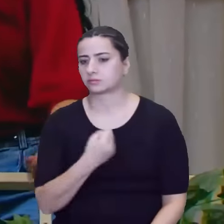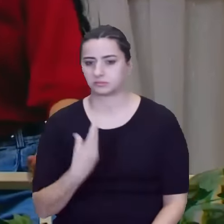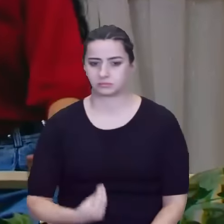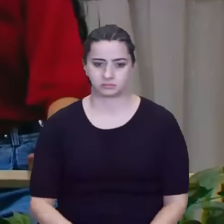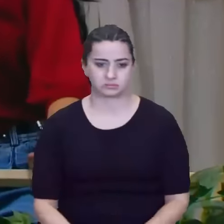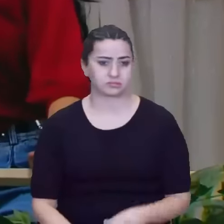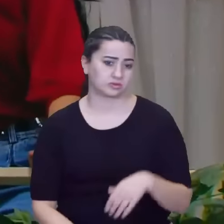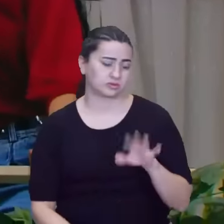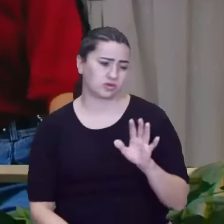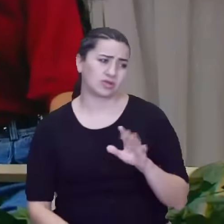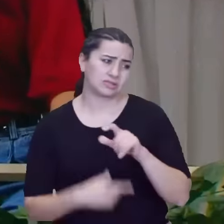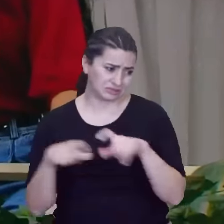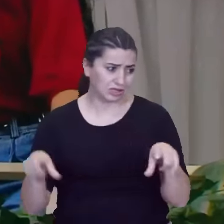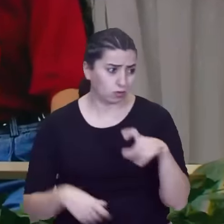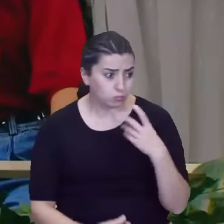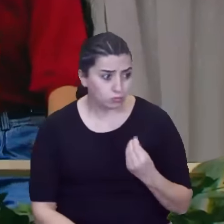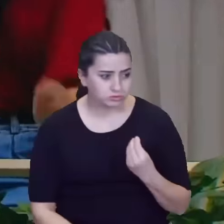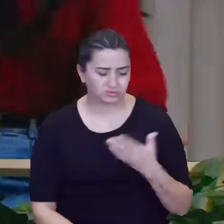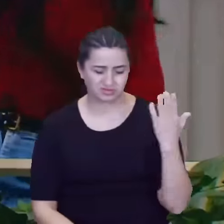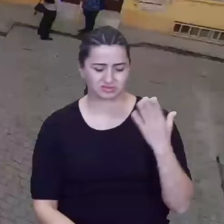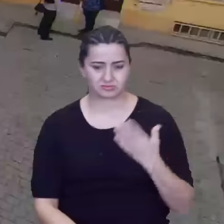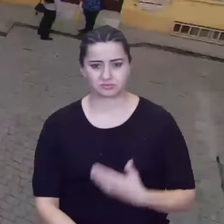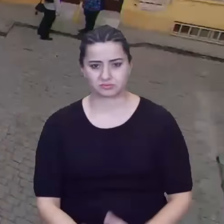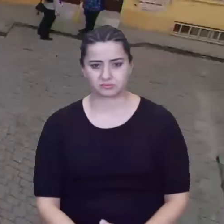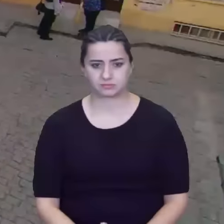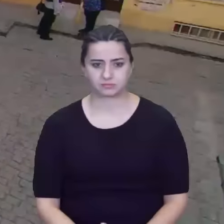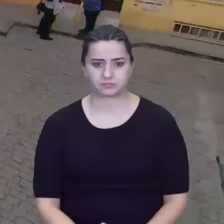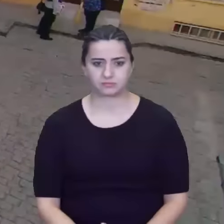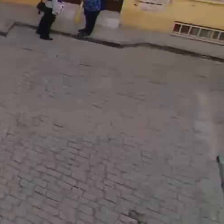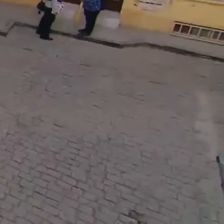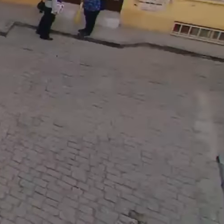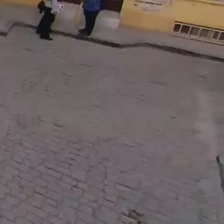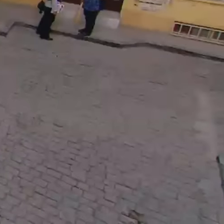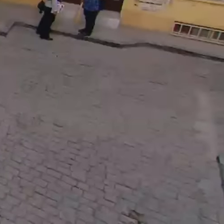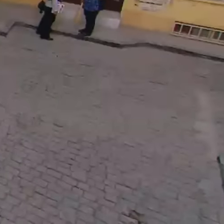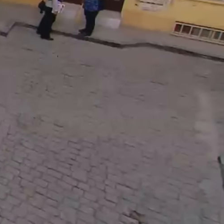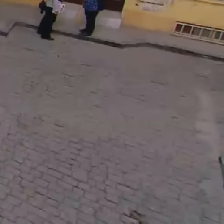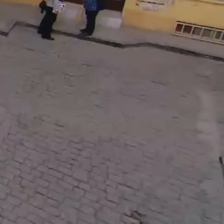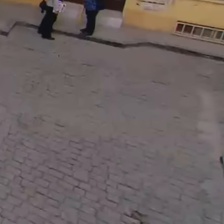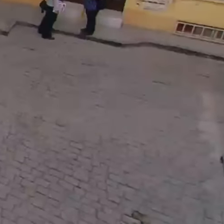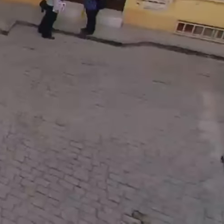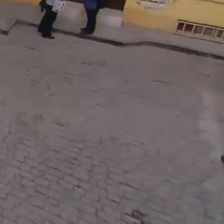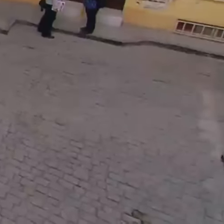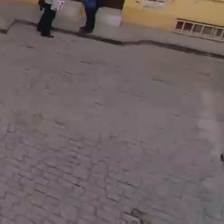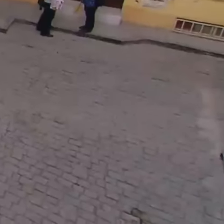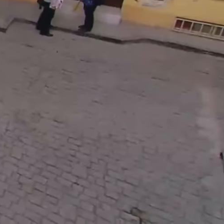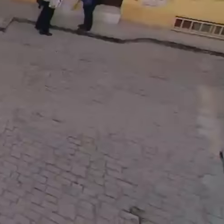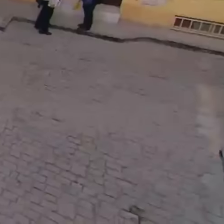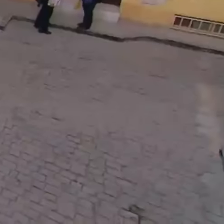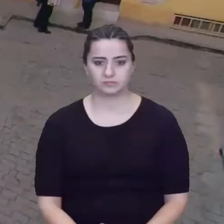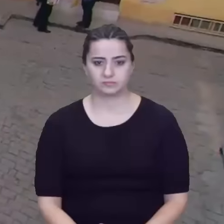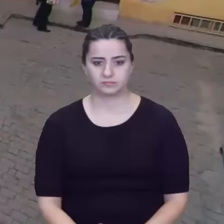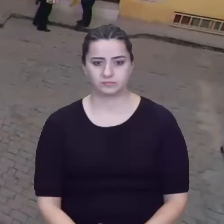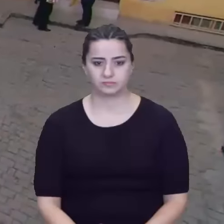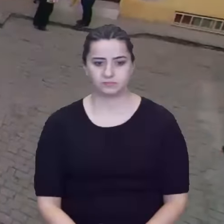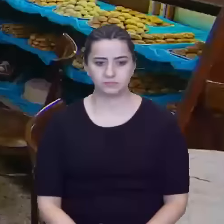canım. Yok, salona koyaydı. Hadi be. Omzuna iki eliyle birden vurdu, içeri geçiyor